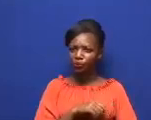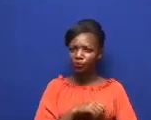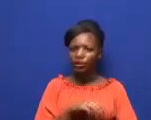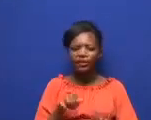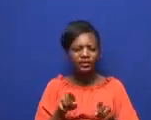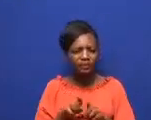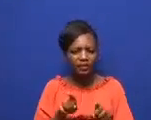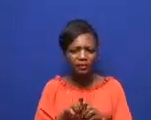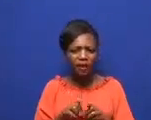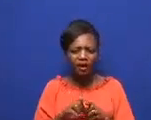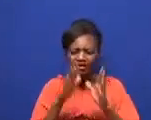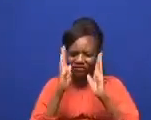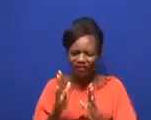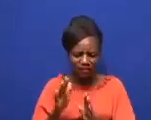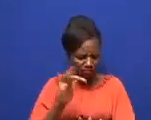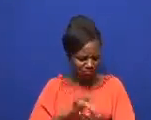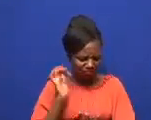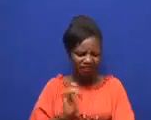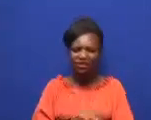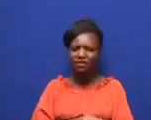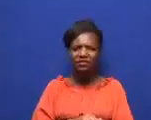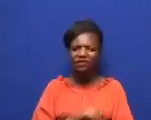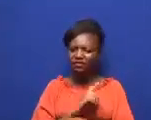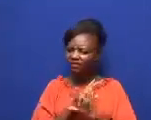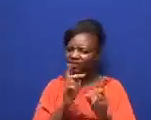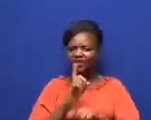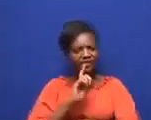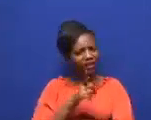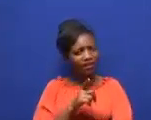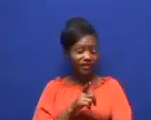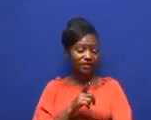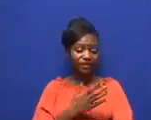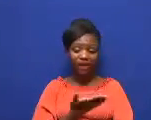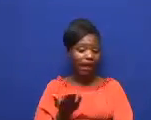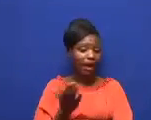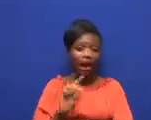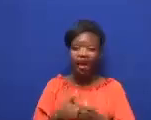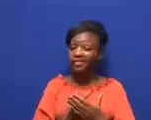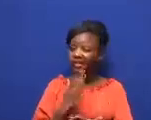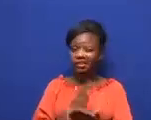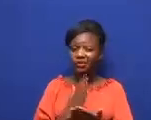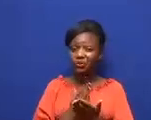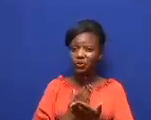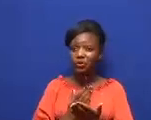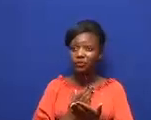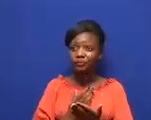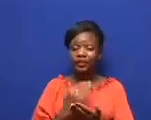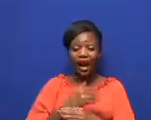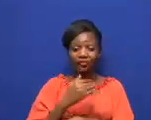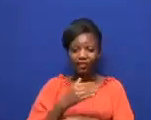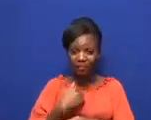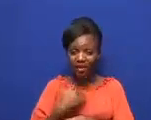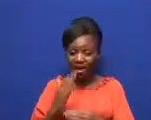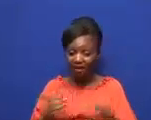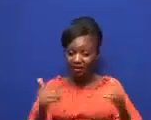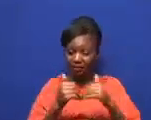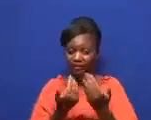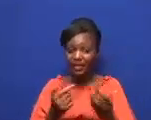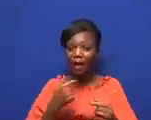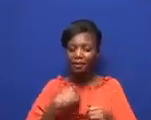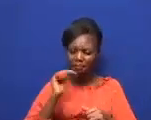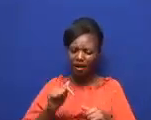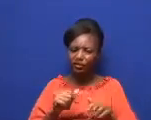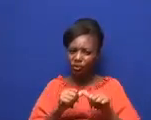of physical injury. That is very serious. It is very, very serious. In fact, after I finish with you, I'm actually